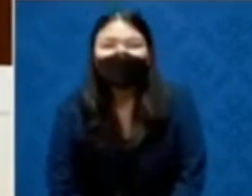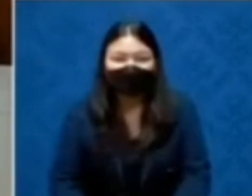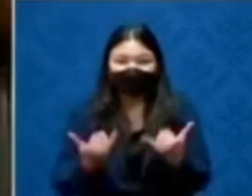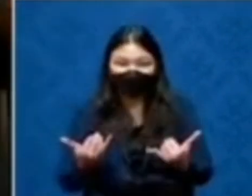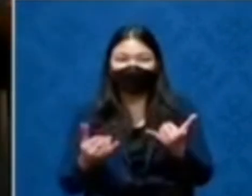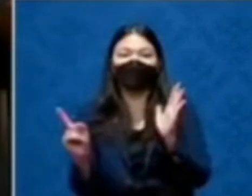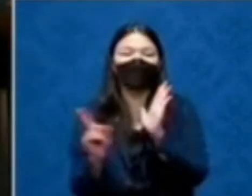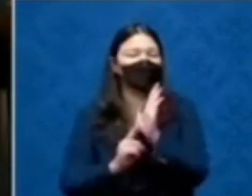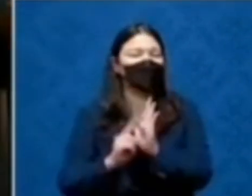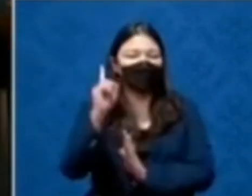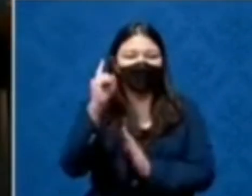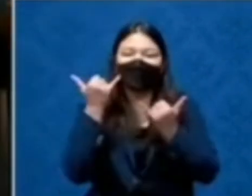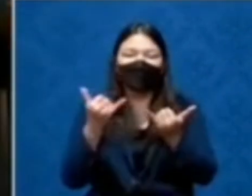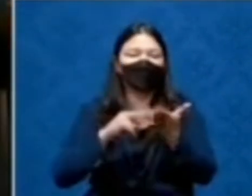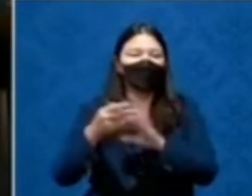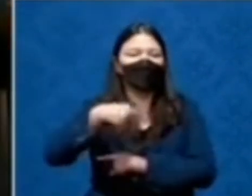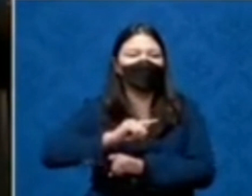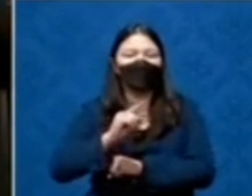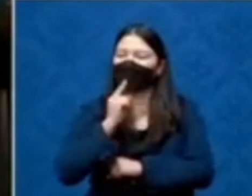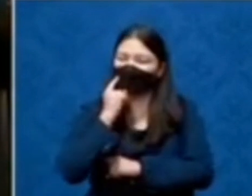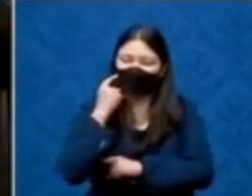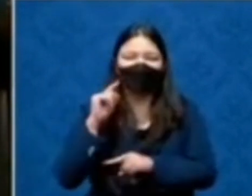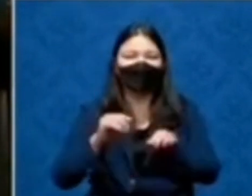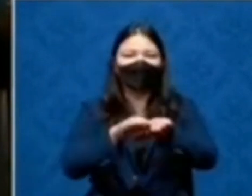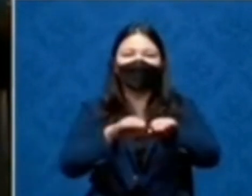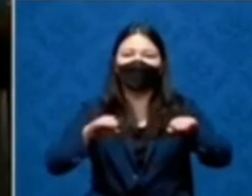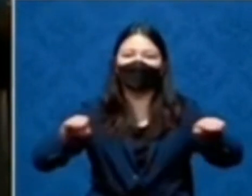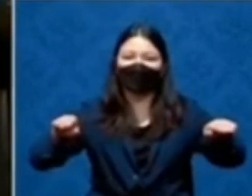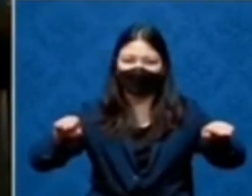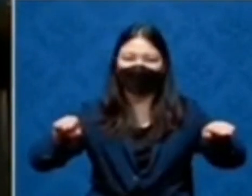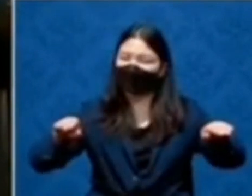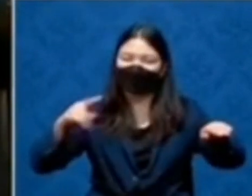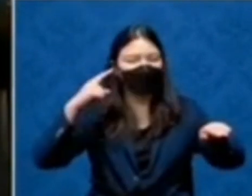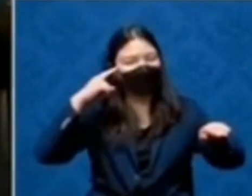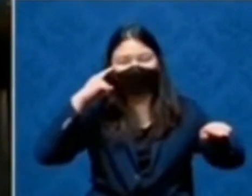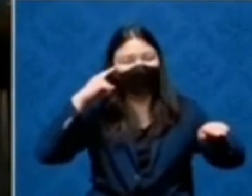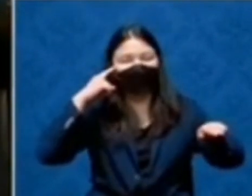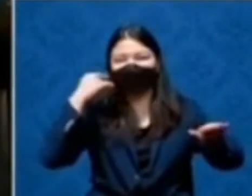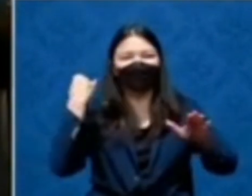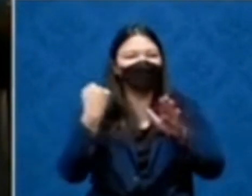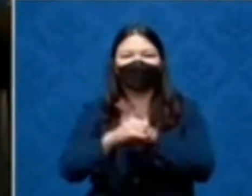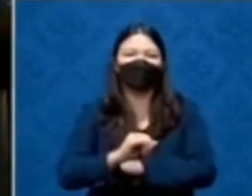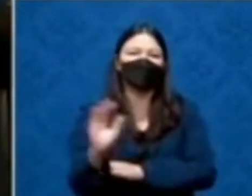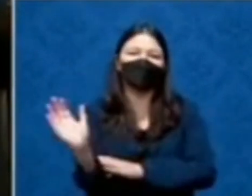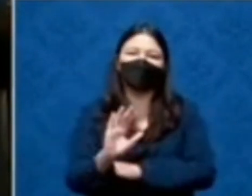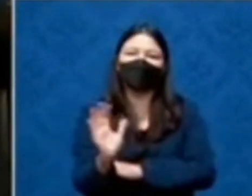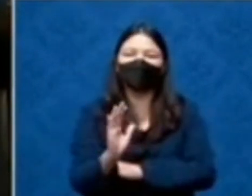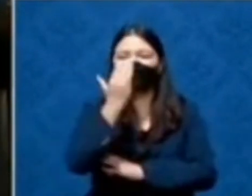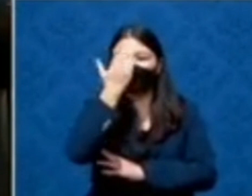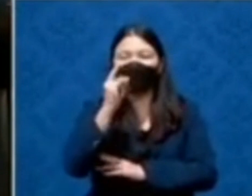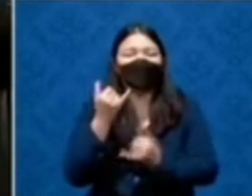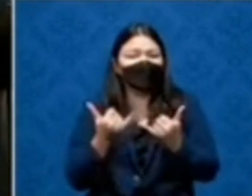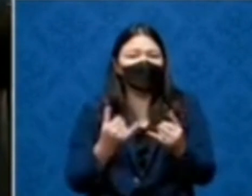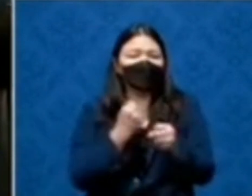กิดขึ้นในสภาแล้วผมก็ยืนยันว่ามันเป็นการสร้างบรรทัดฐานประเพณีปฏิบัติที่ผิดพลาดต่อไปในอนาคตและผมก็เชื่อว่ากระบวนการที่เ